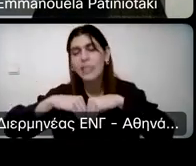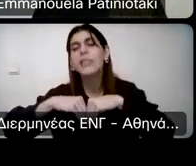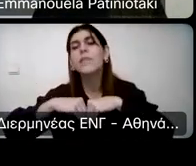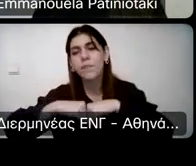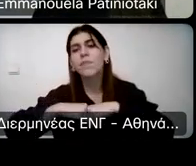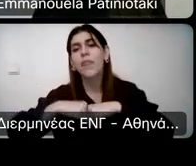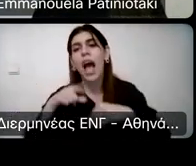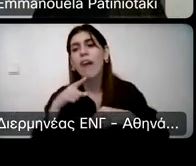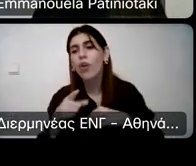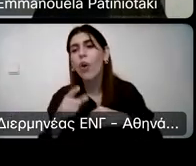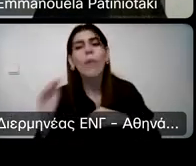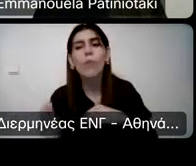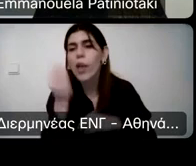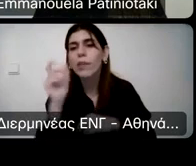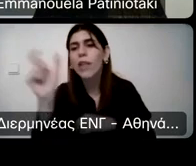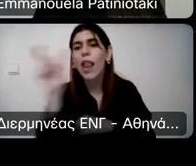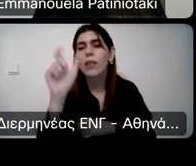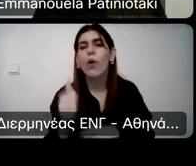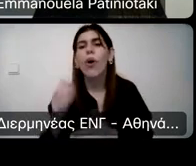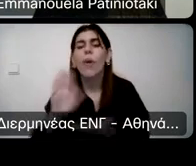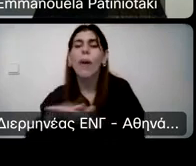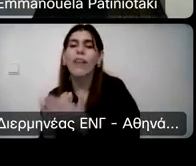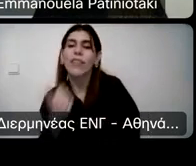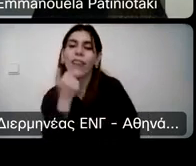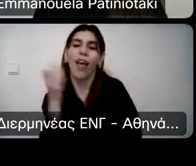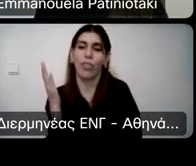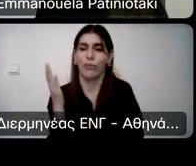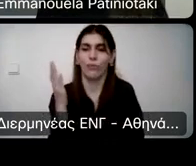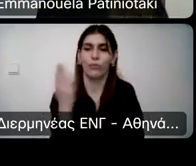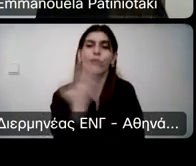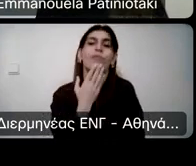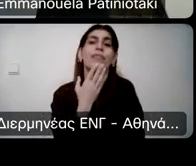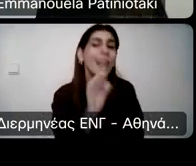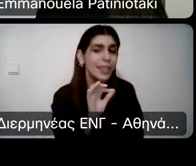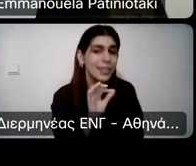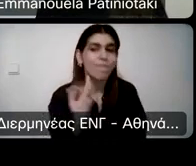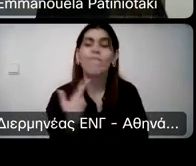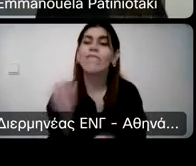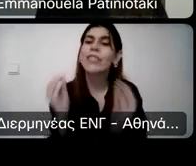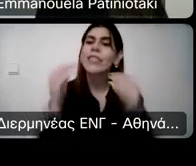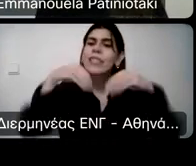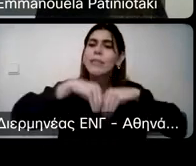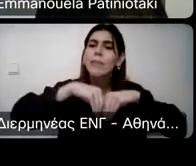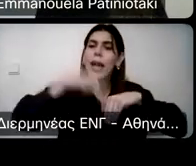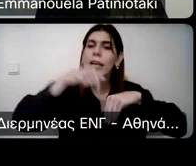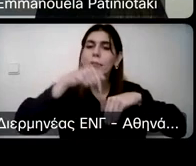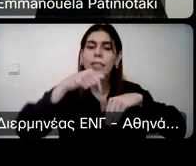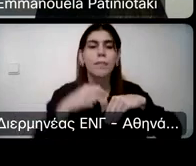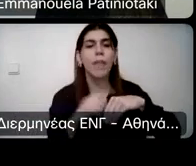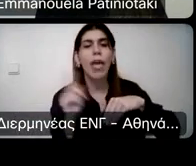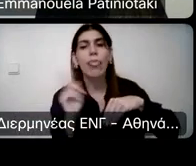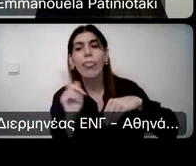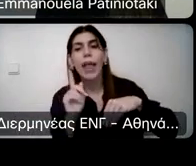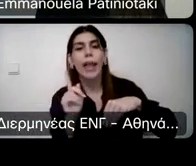προκύψει από λανθασμένη μετάφραση. Δηλαδή, αν το δούμε σχηματικά, η συμπερίληψη ουσιαστικά δεν είναι το